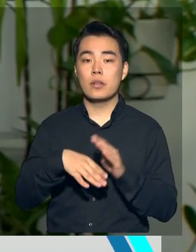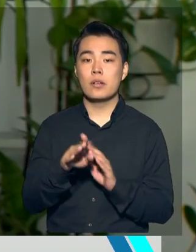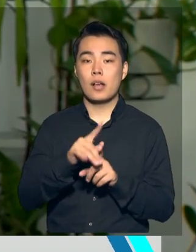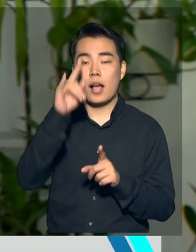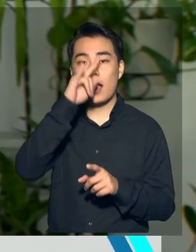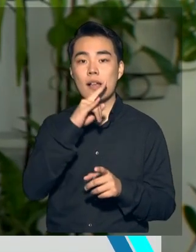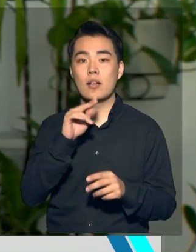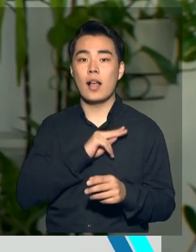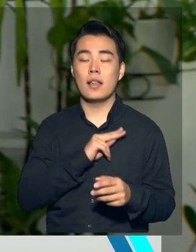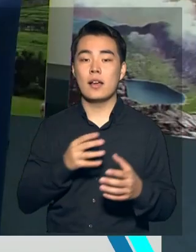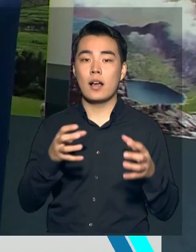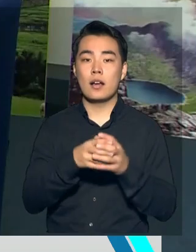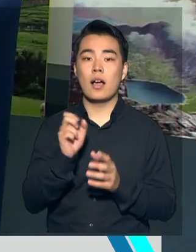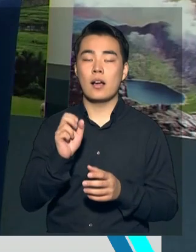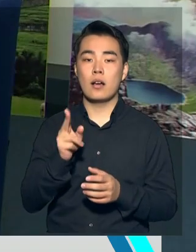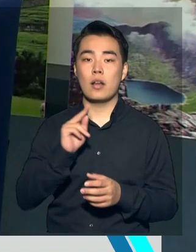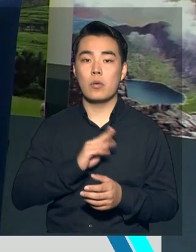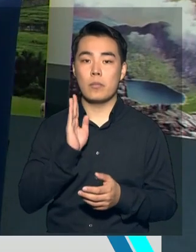казахстанскими коллегами